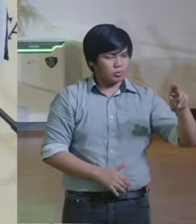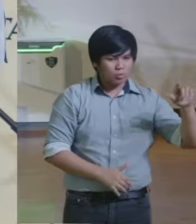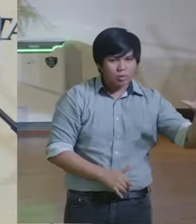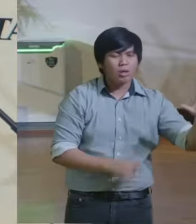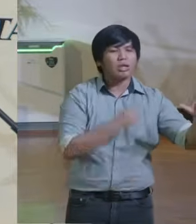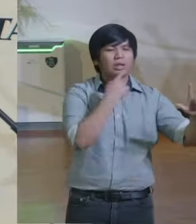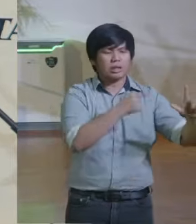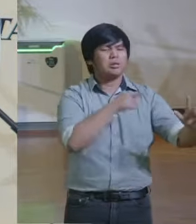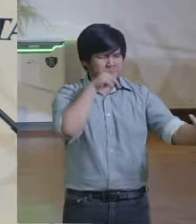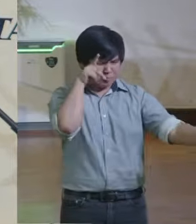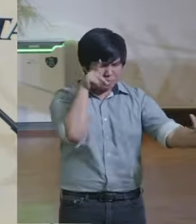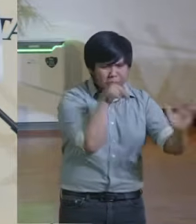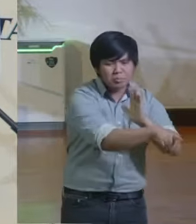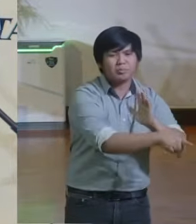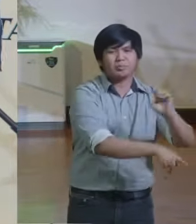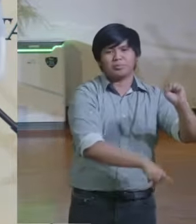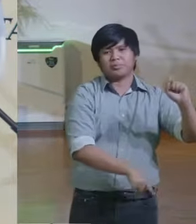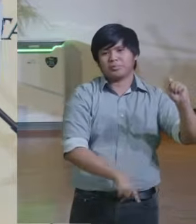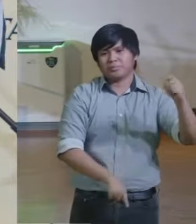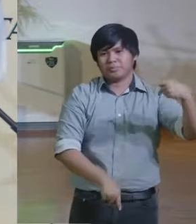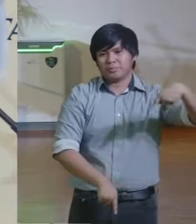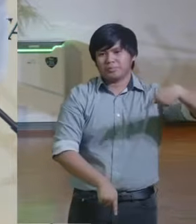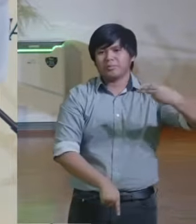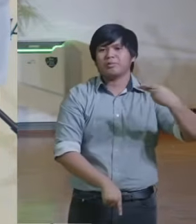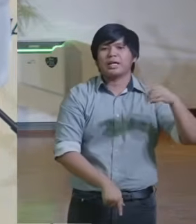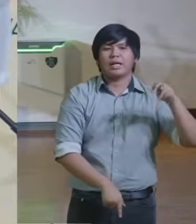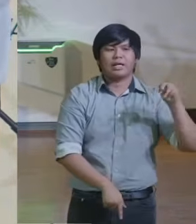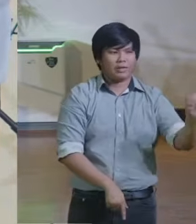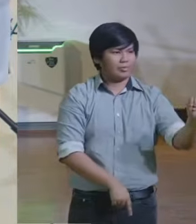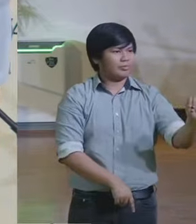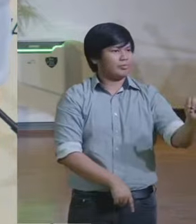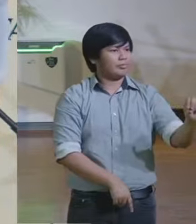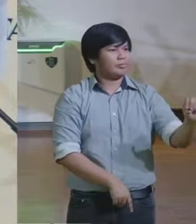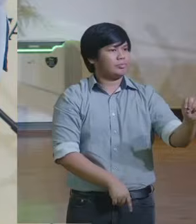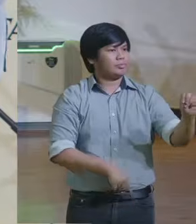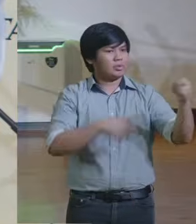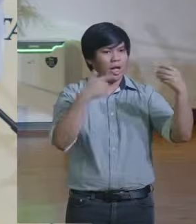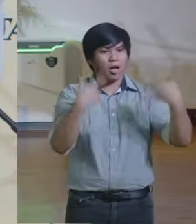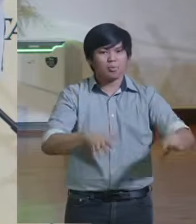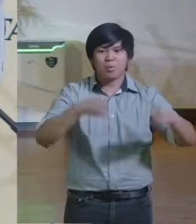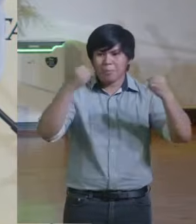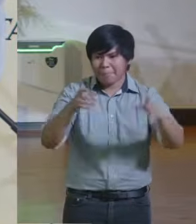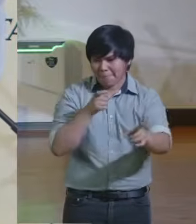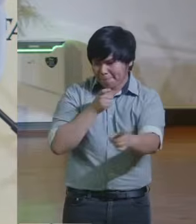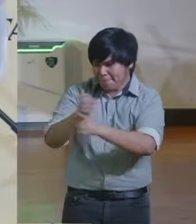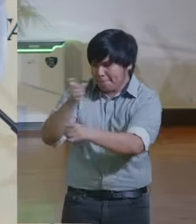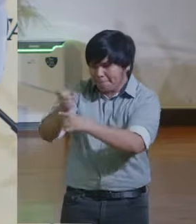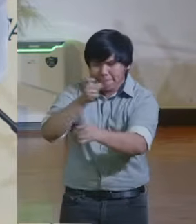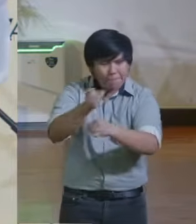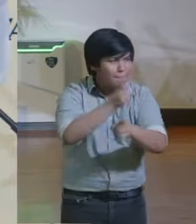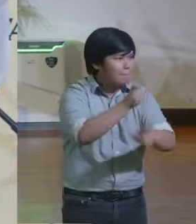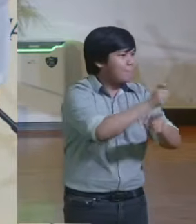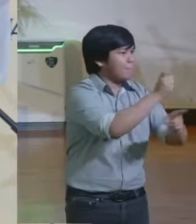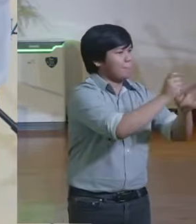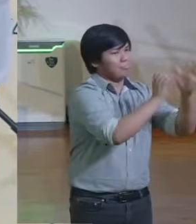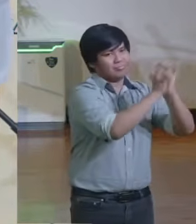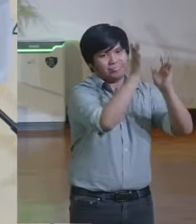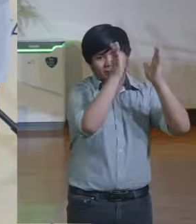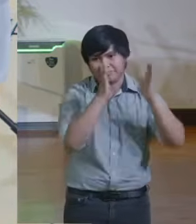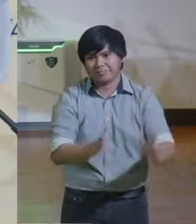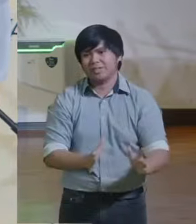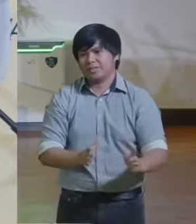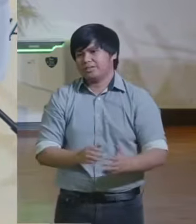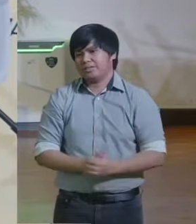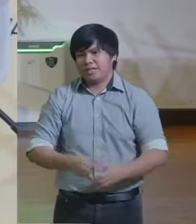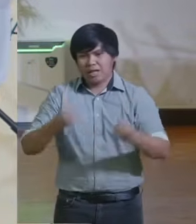Sino yung his? Si Stephen. And there arose on that day a great persecution against the church in Jerusalem. And they were